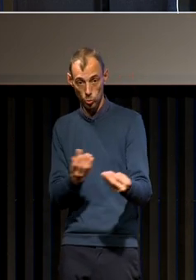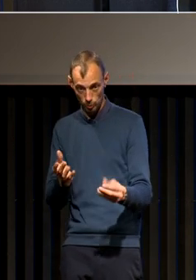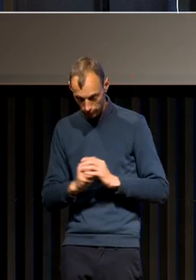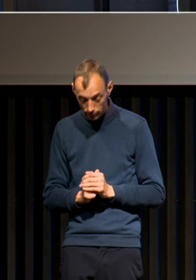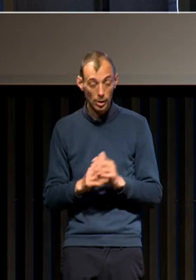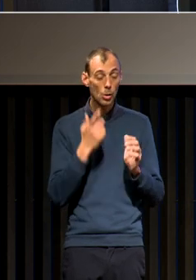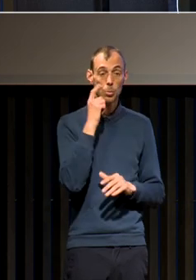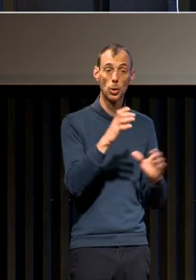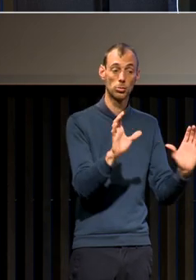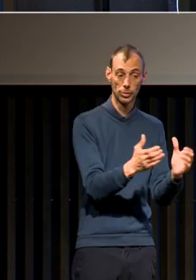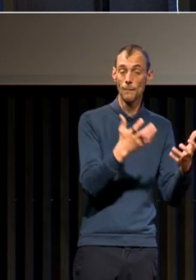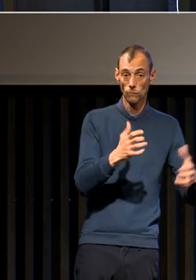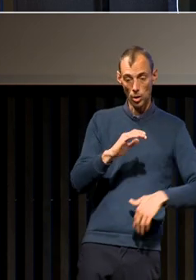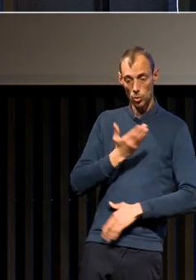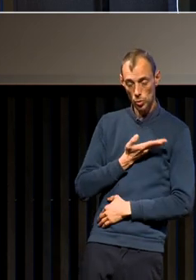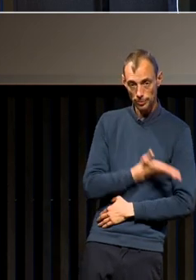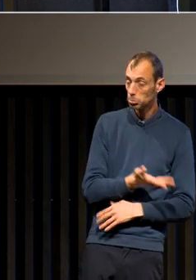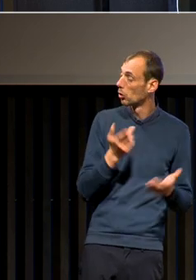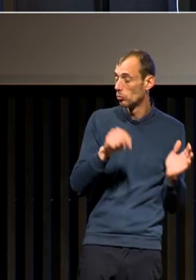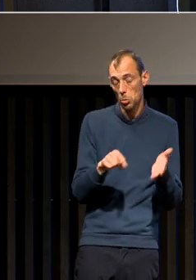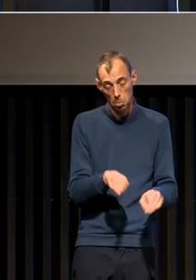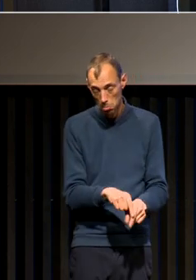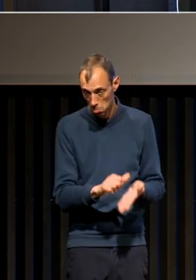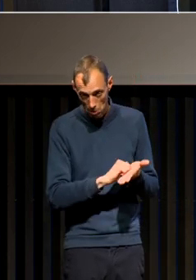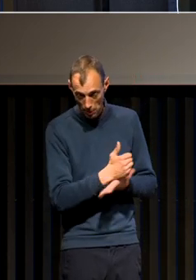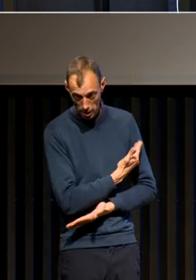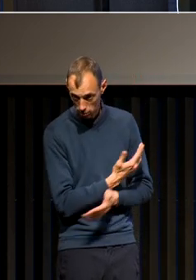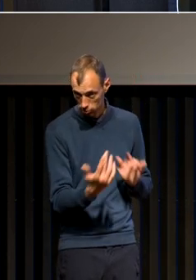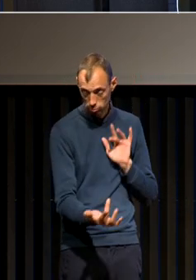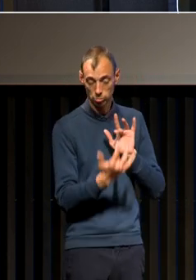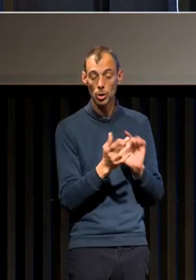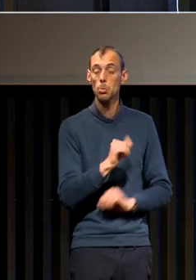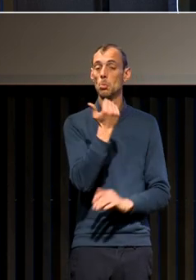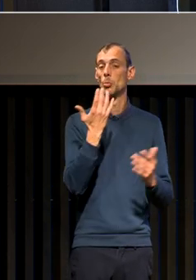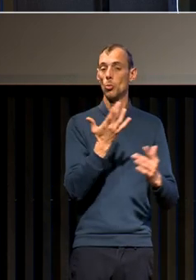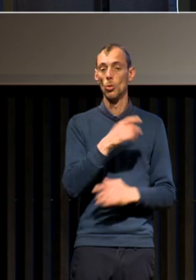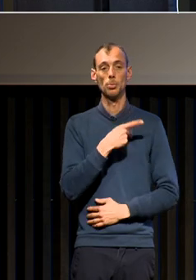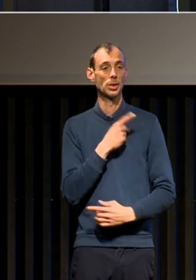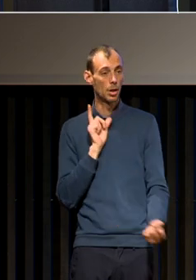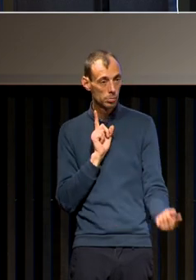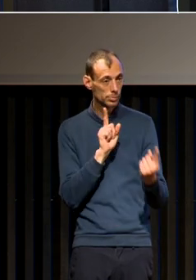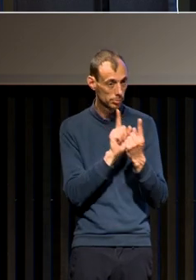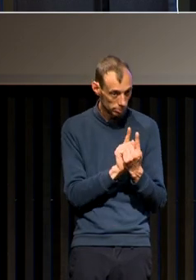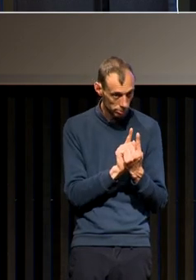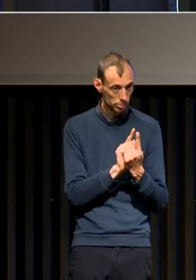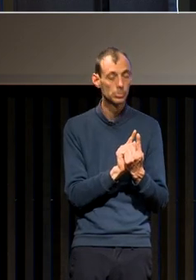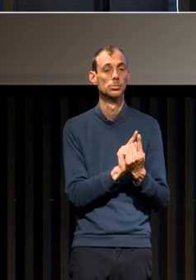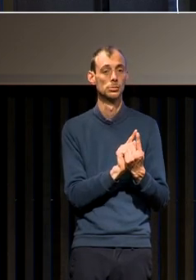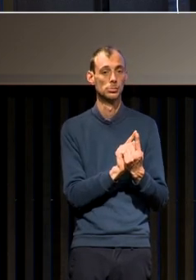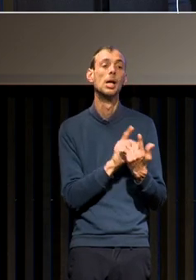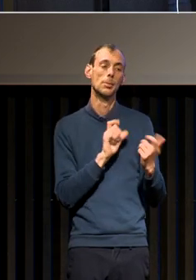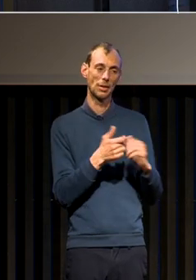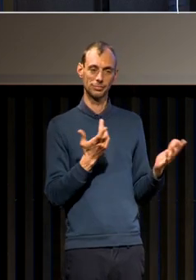Bordeaux, toujours la même adresse. Ils seront reçus pour une première consultation médicale. C'est là où on attribue un